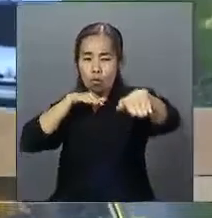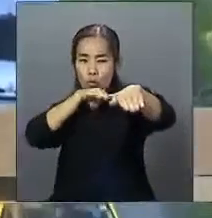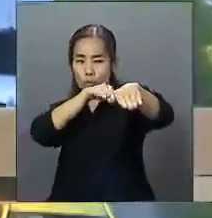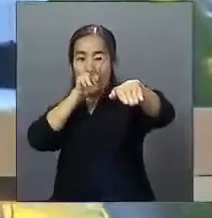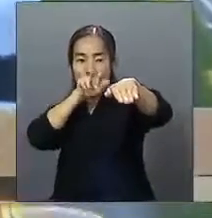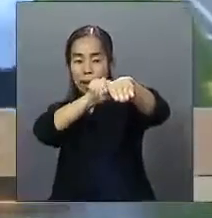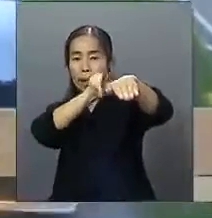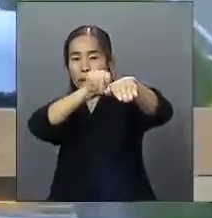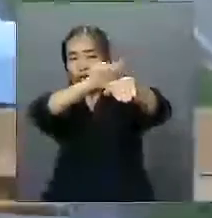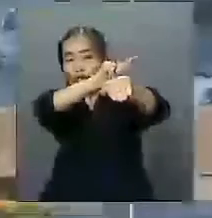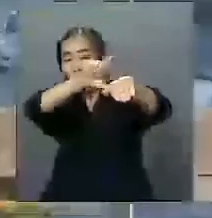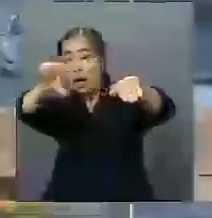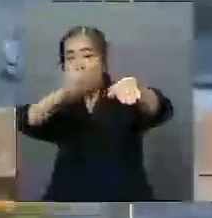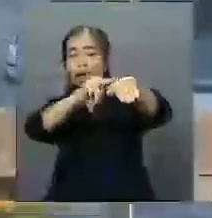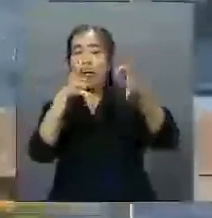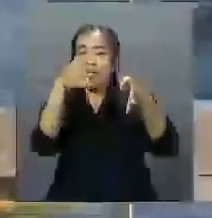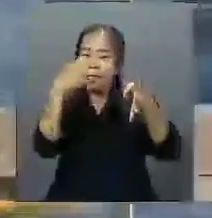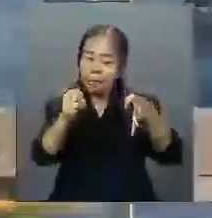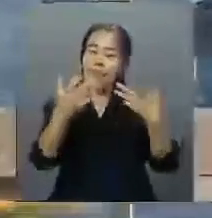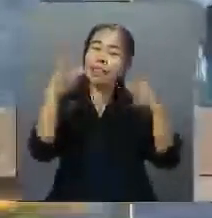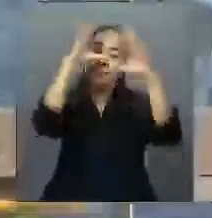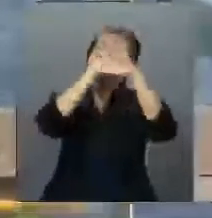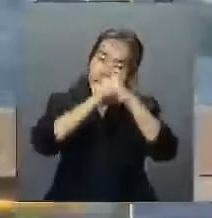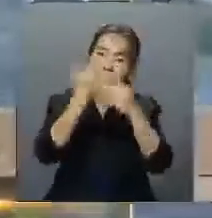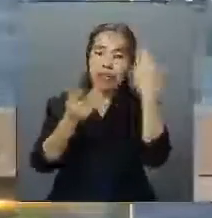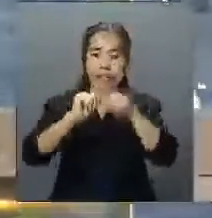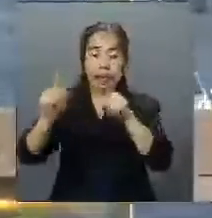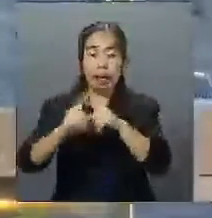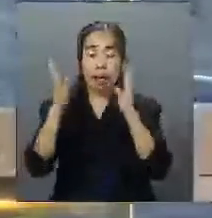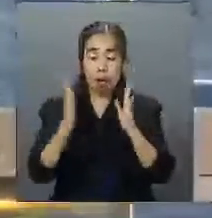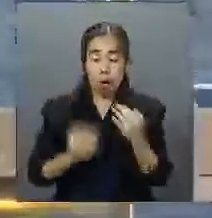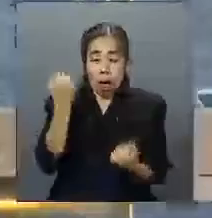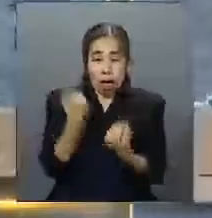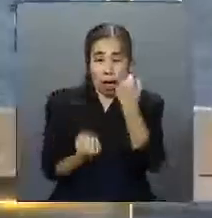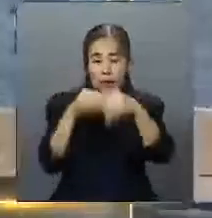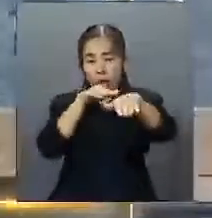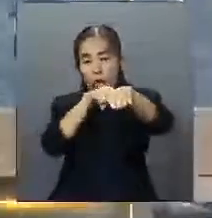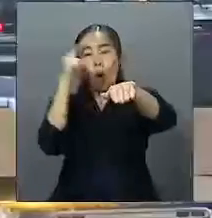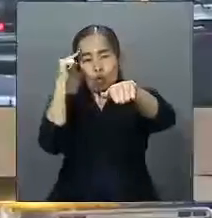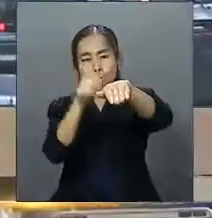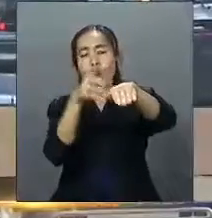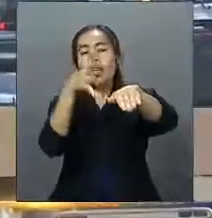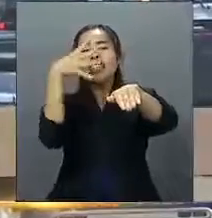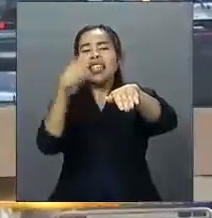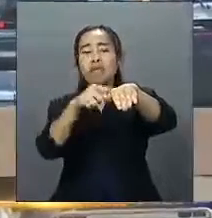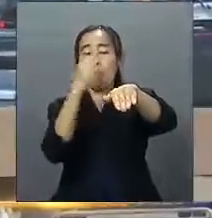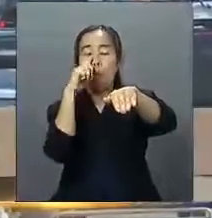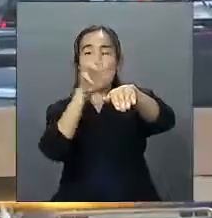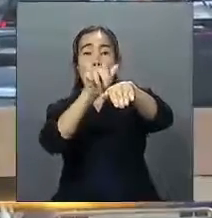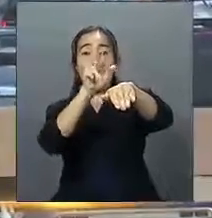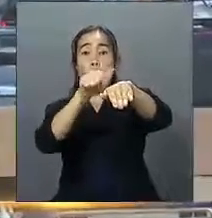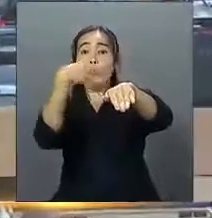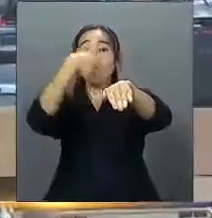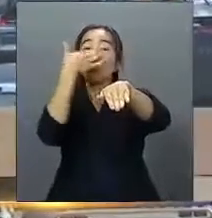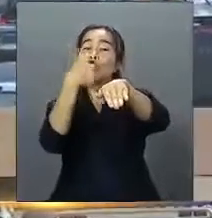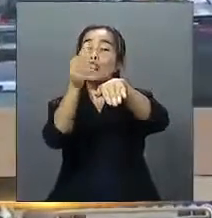นโดยเฉพาะในเวลากลางคืนซึ่งจะทำให้ผู้ใช้รถใช้ถนนสามารถหลีกเลี่ยงหรือว่าหยุดรถในระยะที่ปลอดภัยลดโอกา